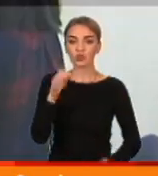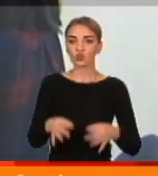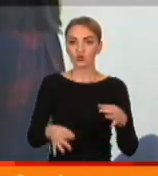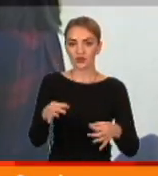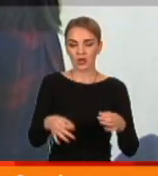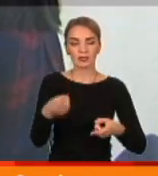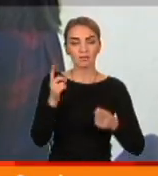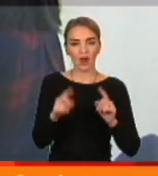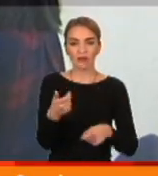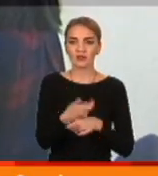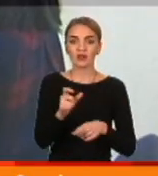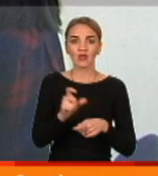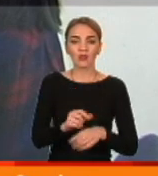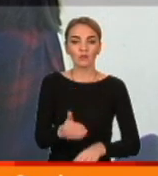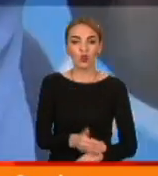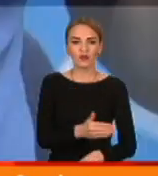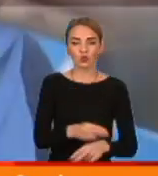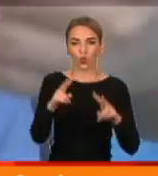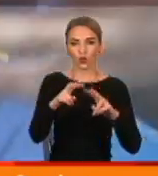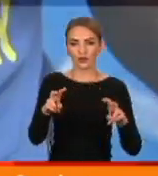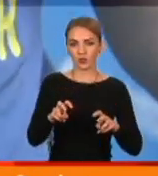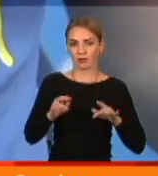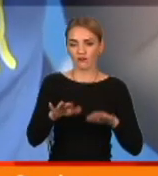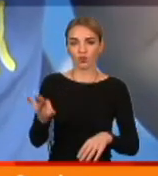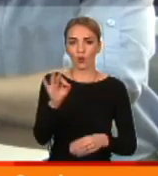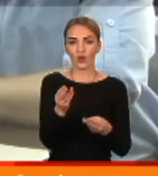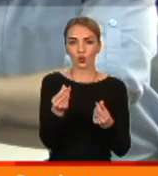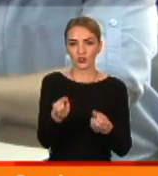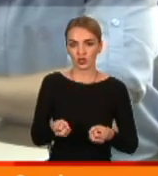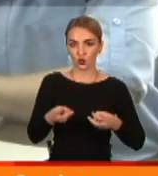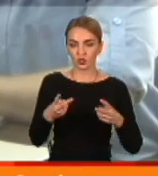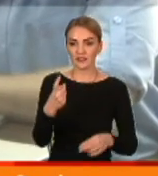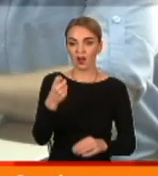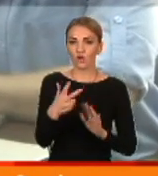судах справді повільно розглядають справи про економічні злочини.